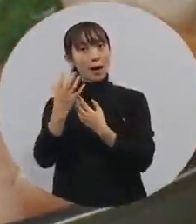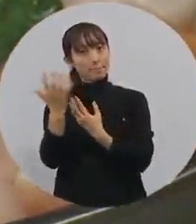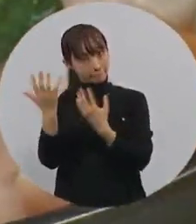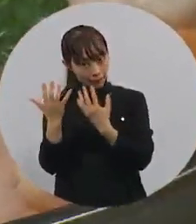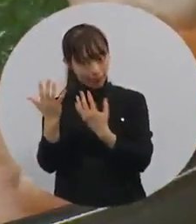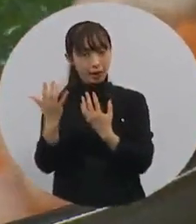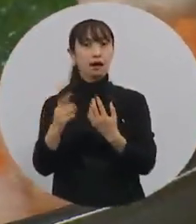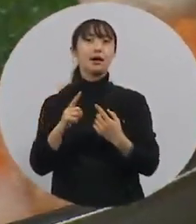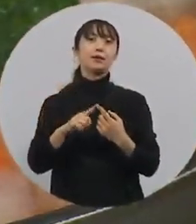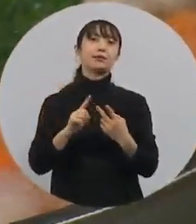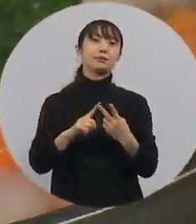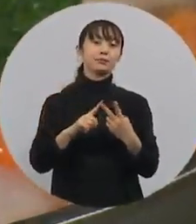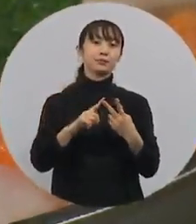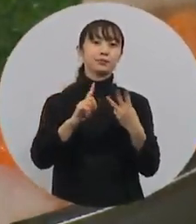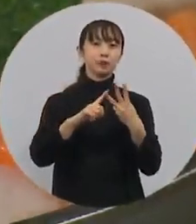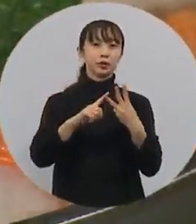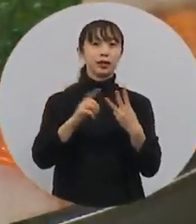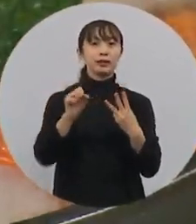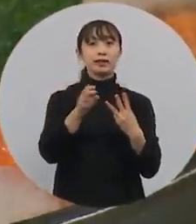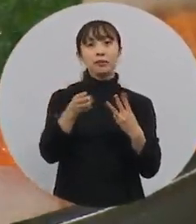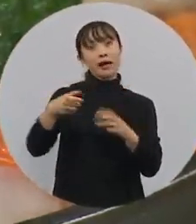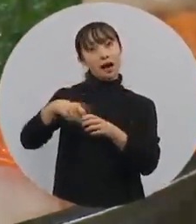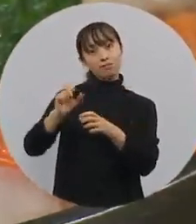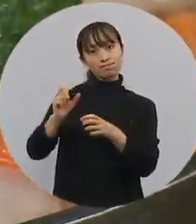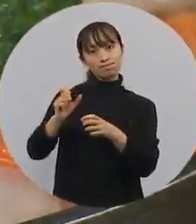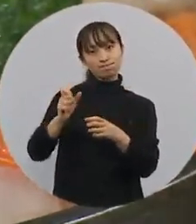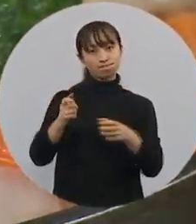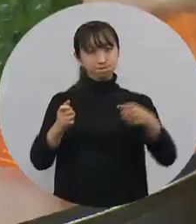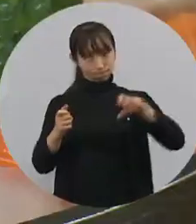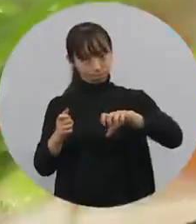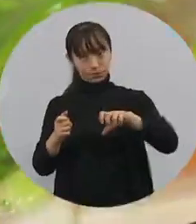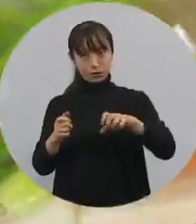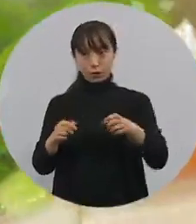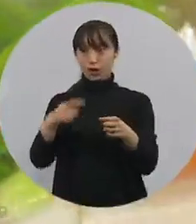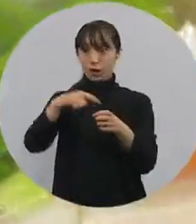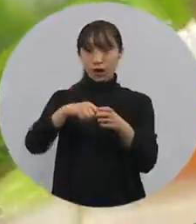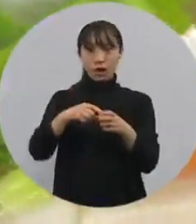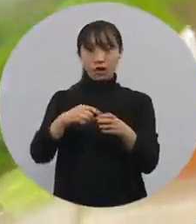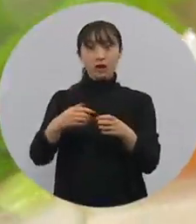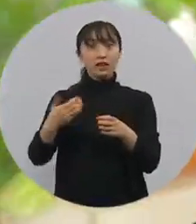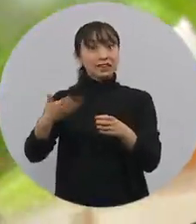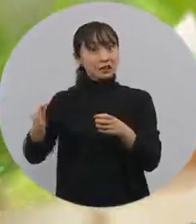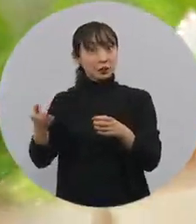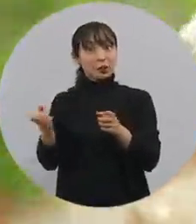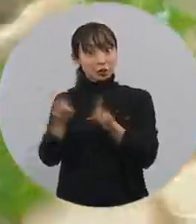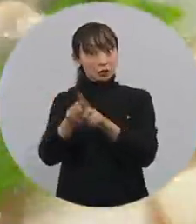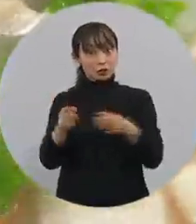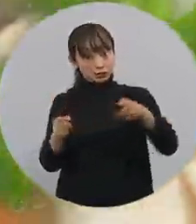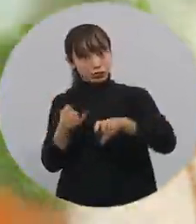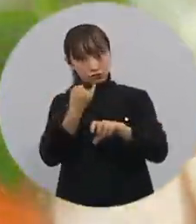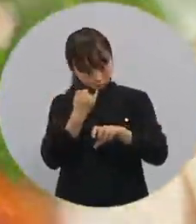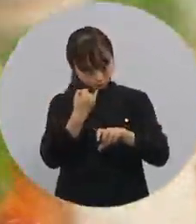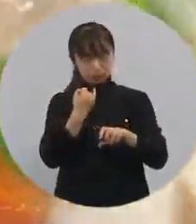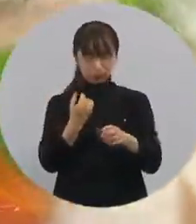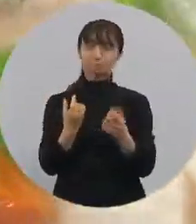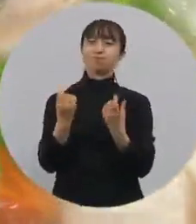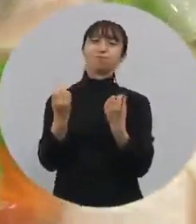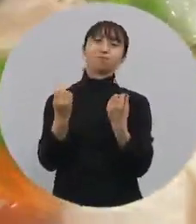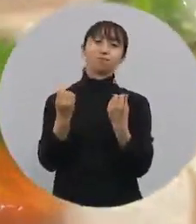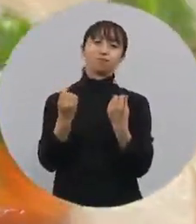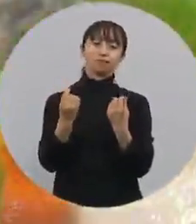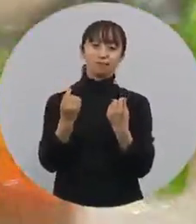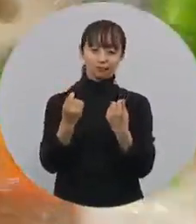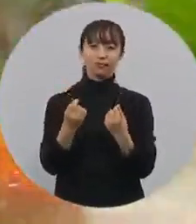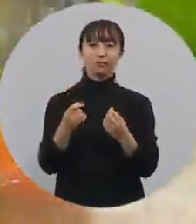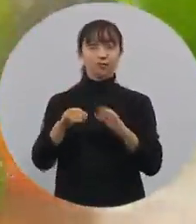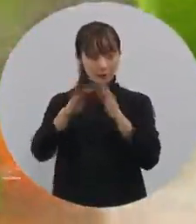サバ缶を入れて、 うん、缶詰丸ごと汁ごと入れていいですか。 はい、サバの水煮缶の